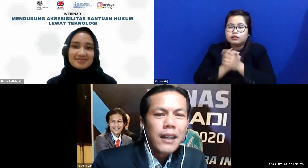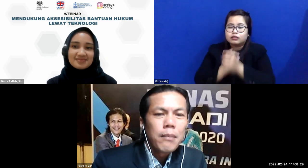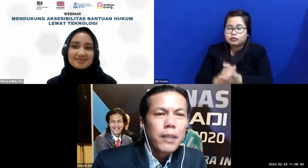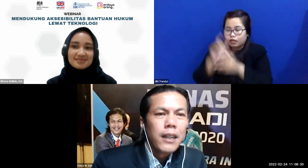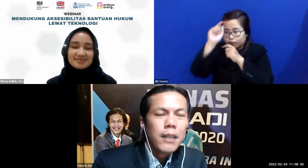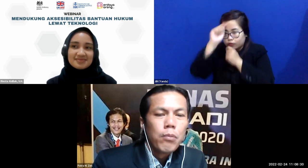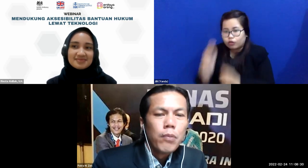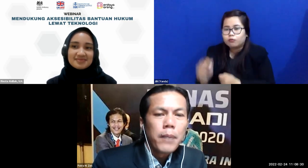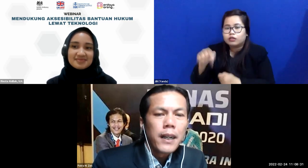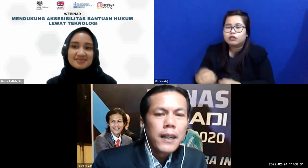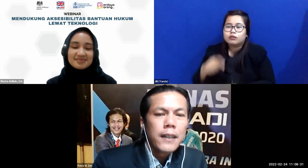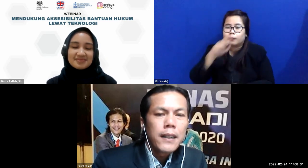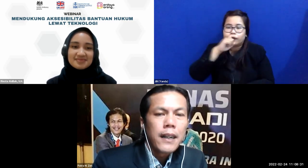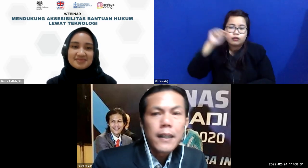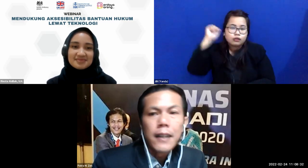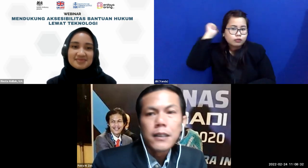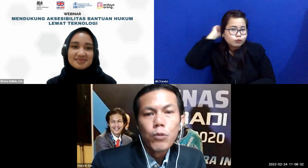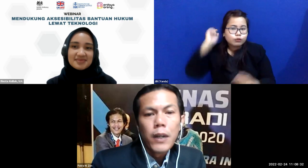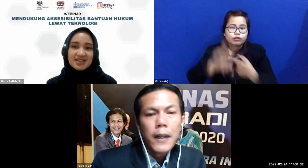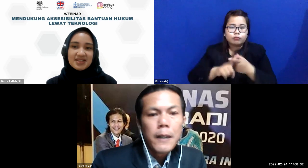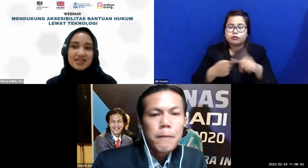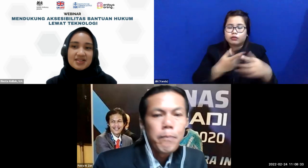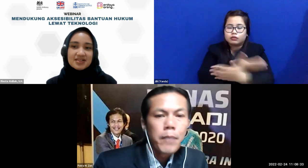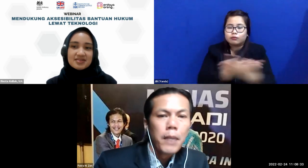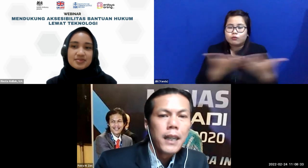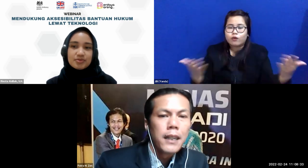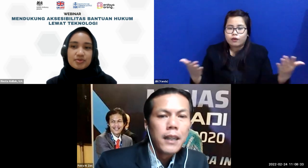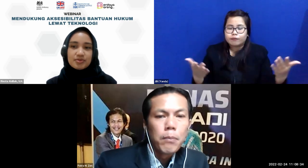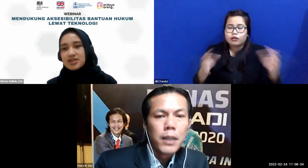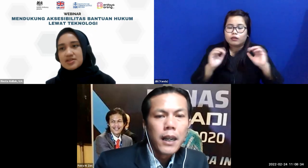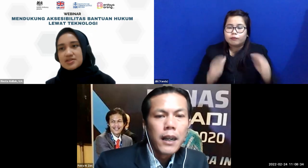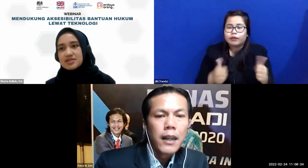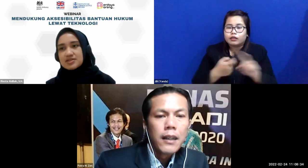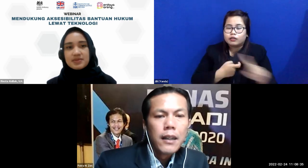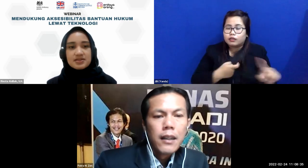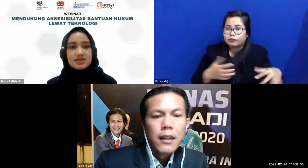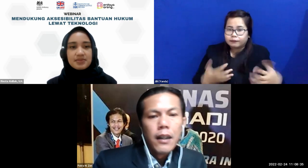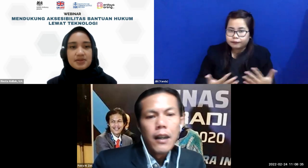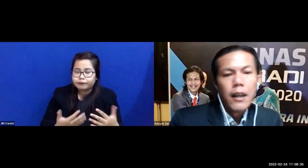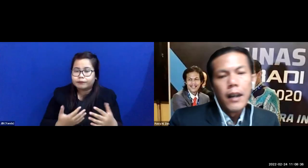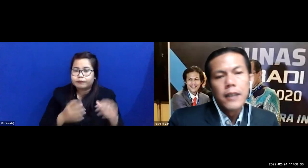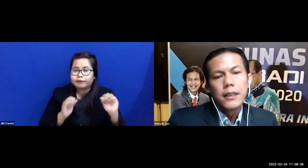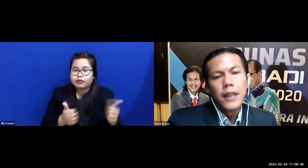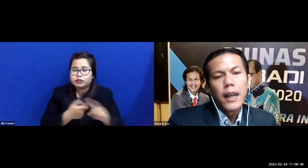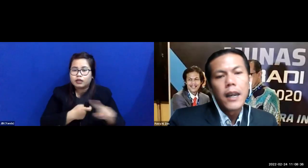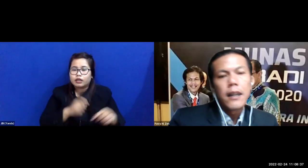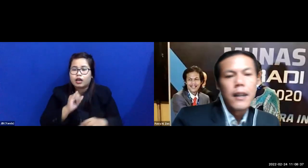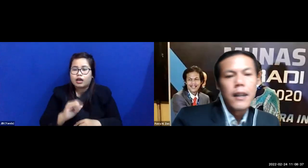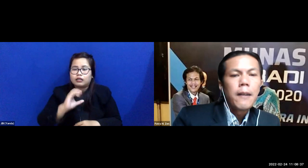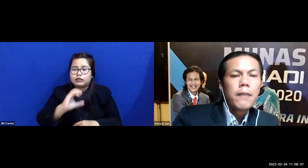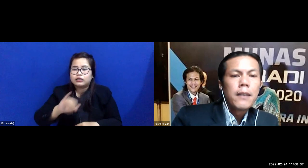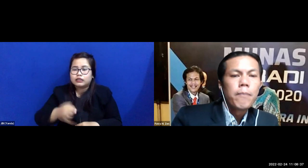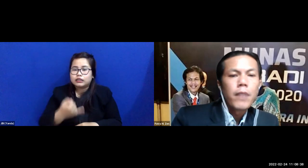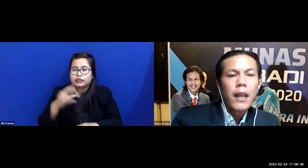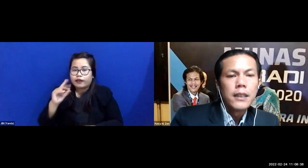saya kepada Ibu Bapak, rekan-rekan semua, baik dari pihak ICJR,